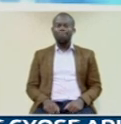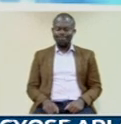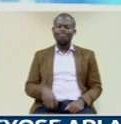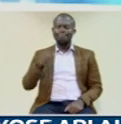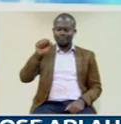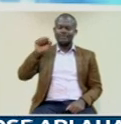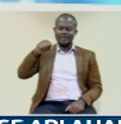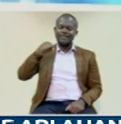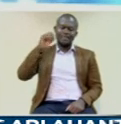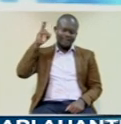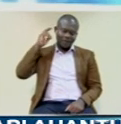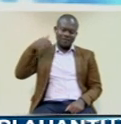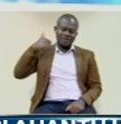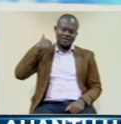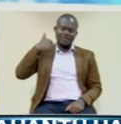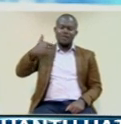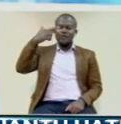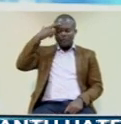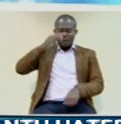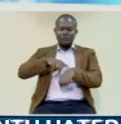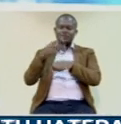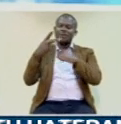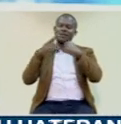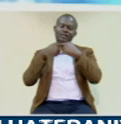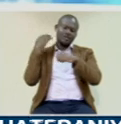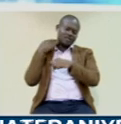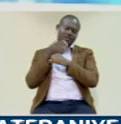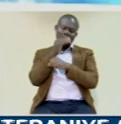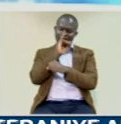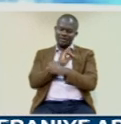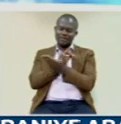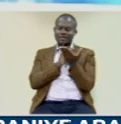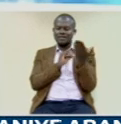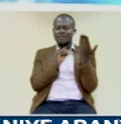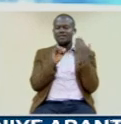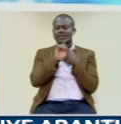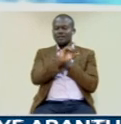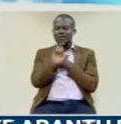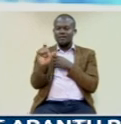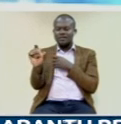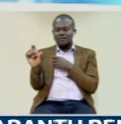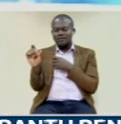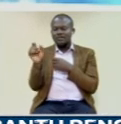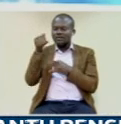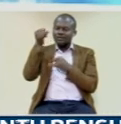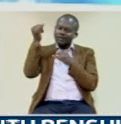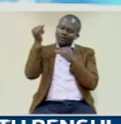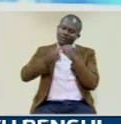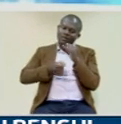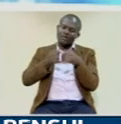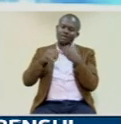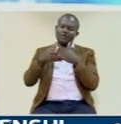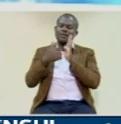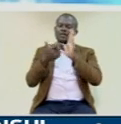Muraho neza, ndabumva neza. Kwibuka ku nshuro ya 26 Jenoside yakorewe Abatutsi, iki cyumweru turiho dusoza